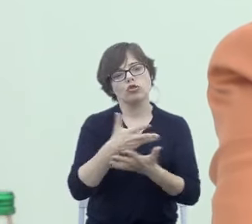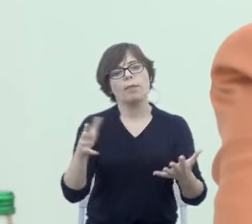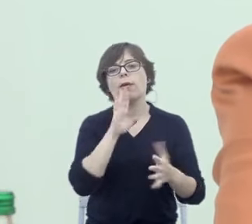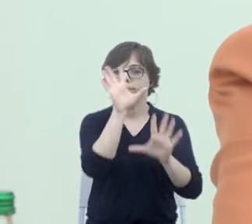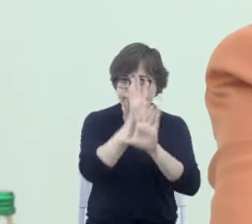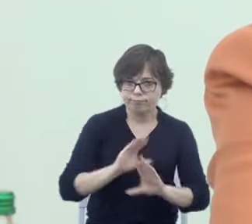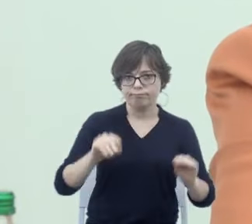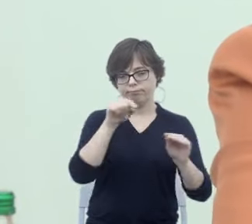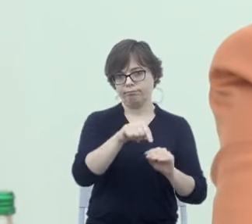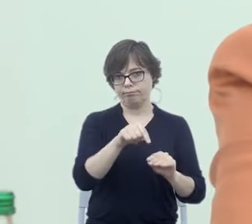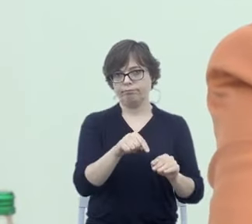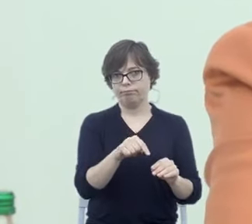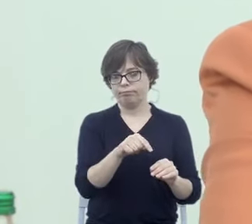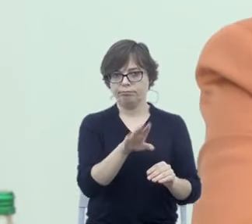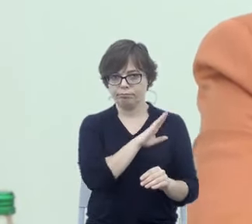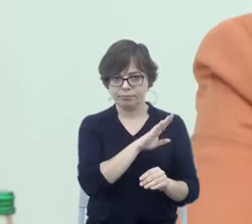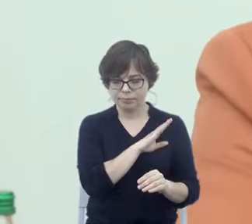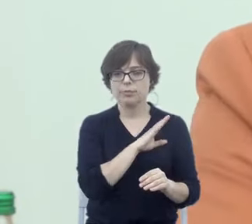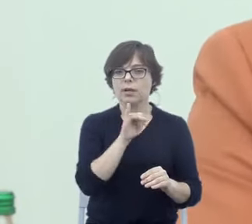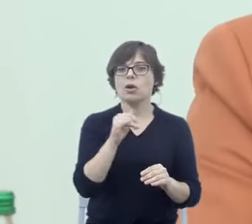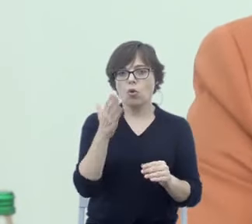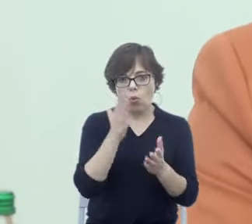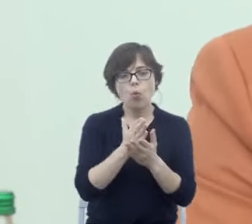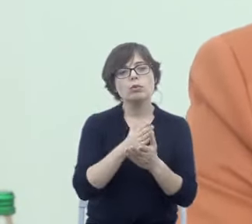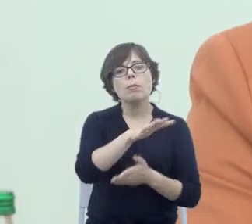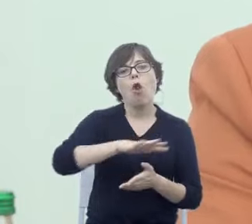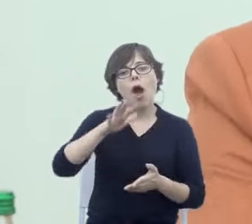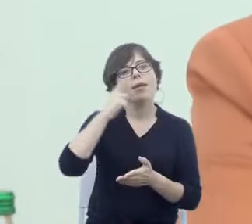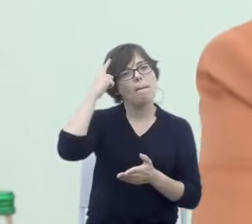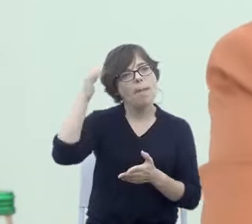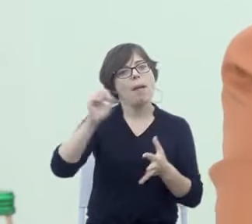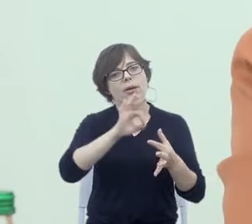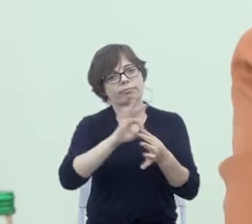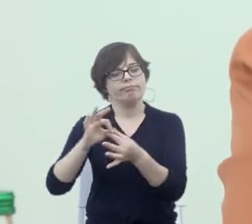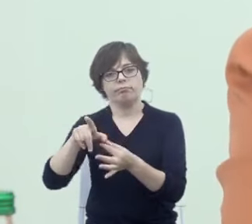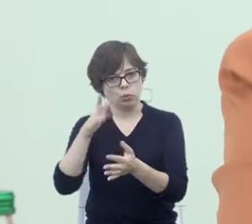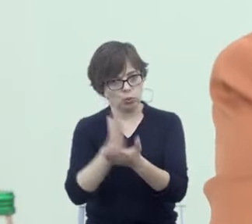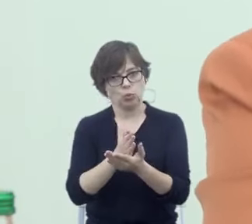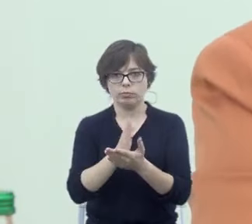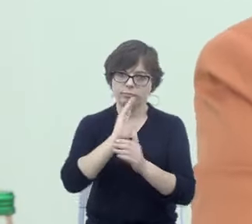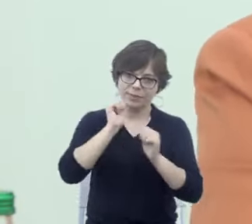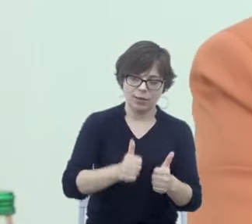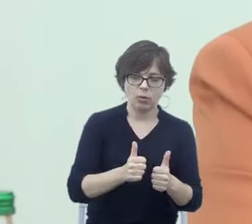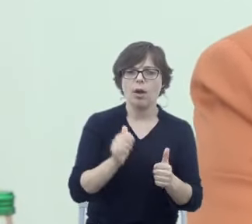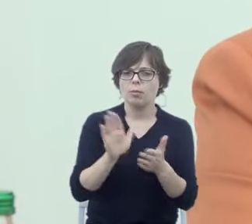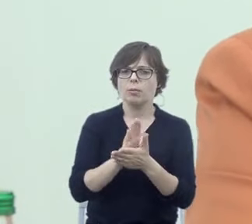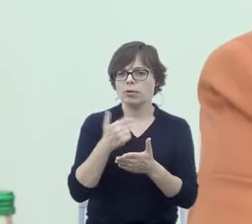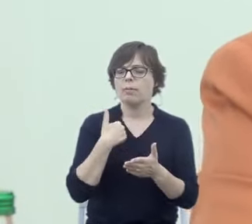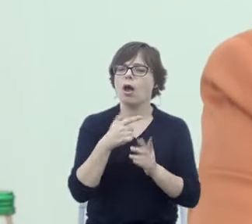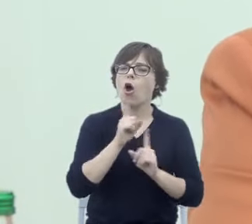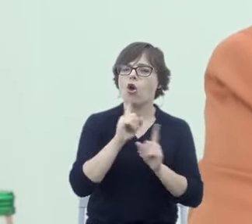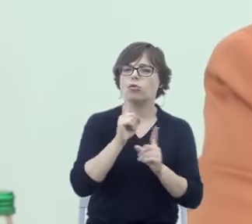wpisał się w lokalną pamięć. I teraz według tego, co, przepraszam, że tak streszczam tą naszą